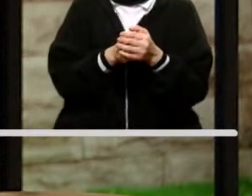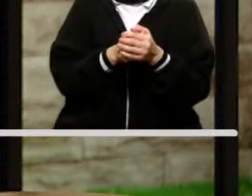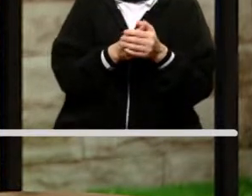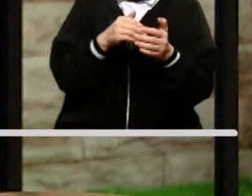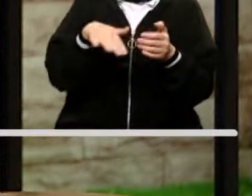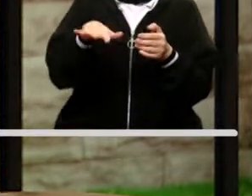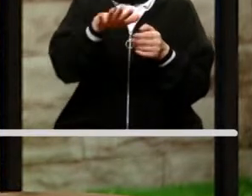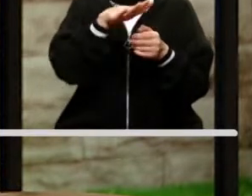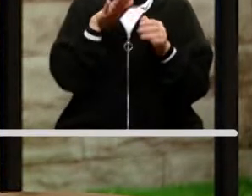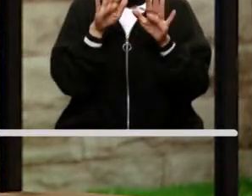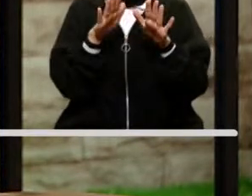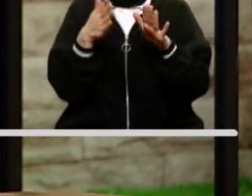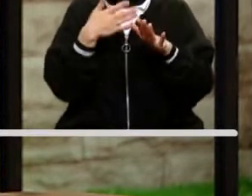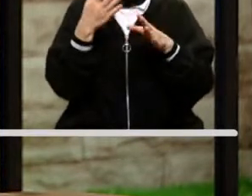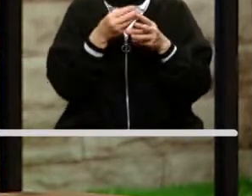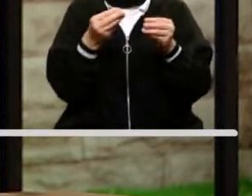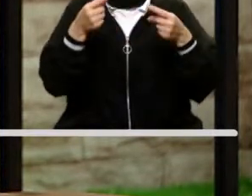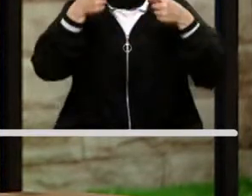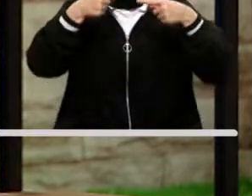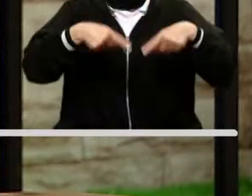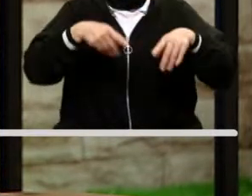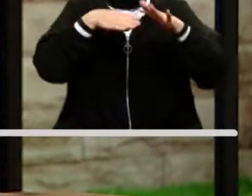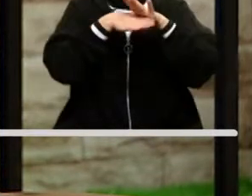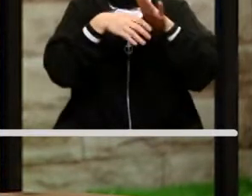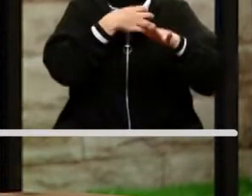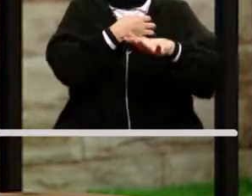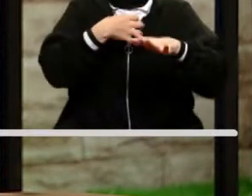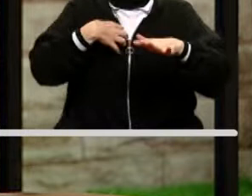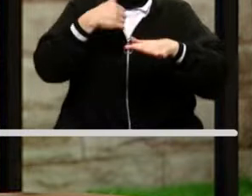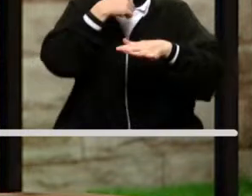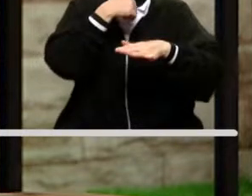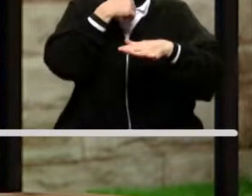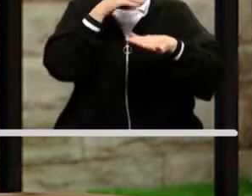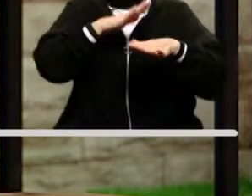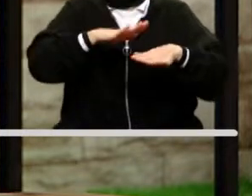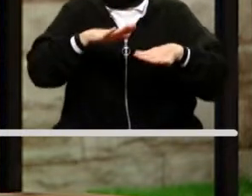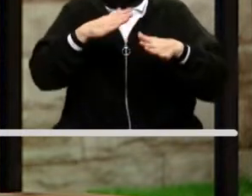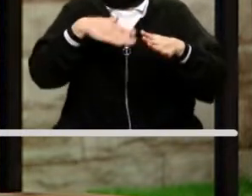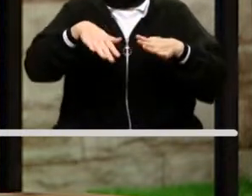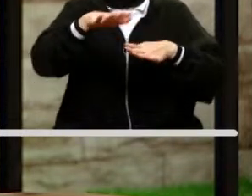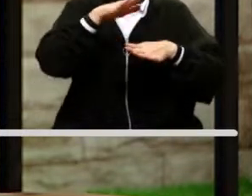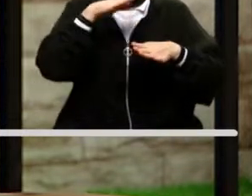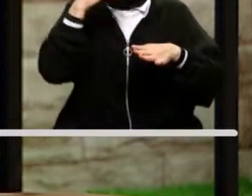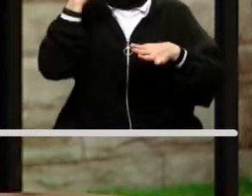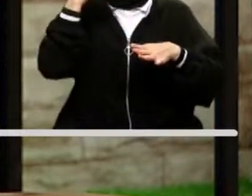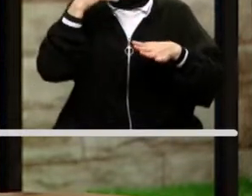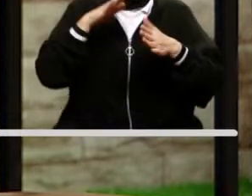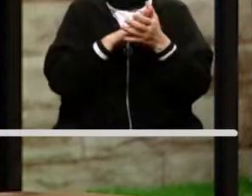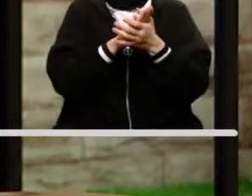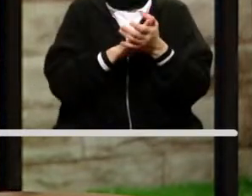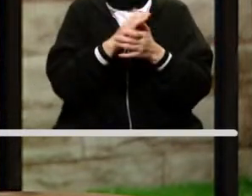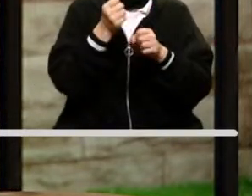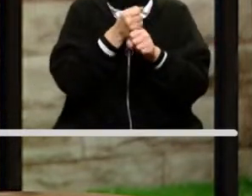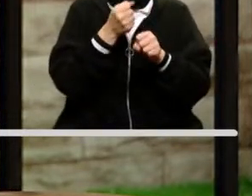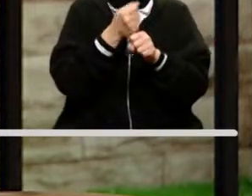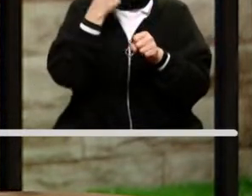herkesin ama daha çok sınava girecek anne babalara ve çocuklarımızın hepsinin ayaklarına taş, gözlerine yaş, seherlerine yer değmesin. Onları